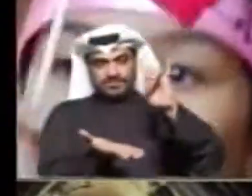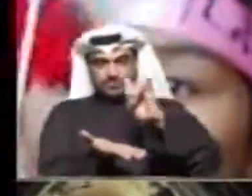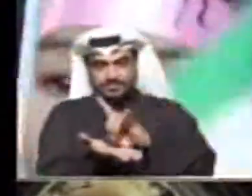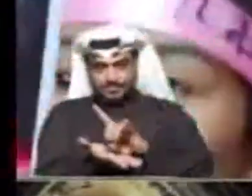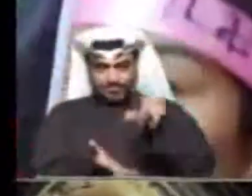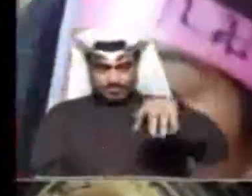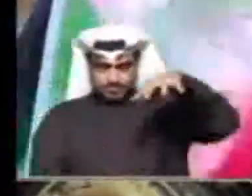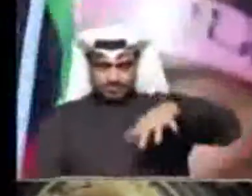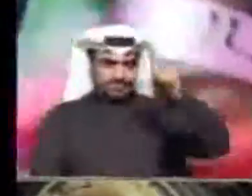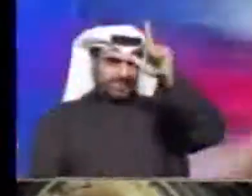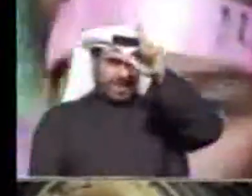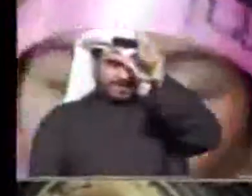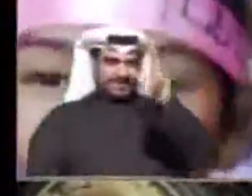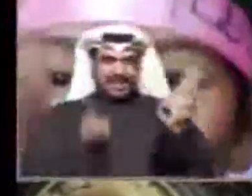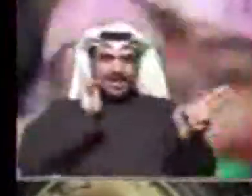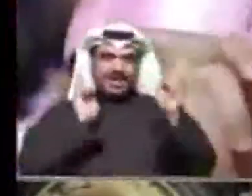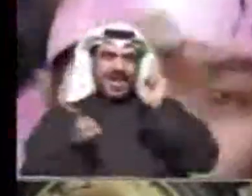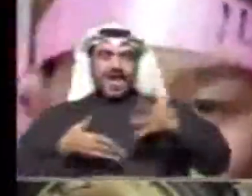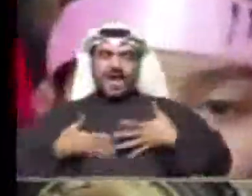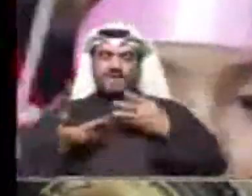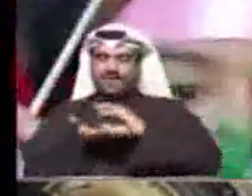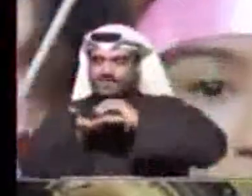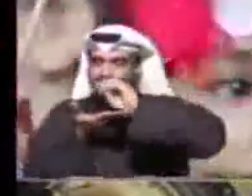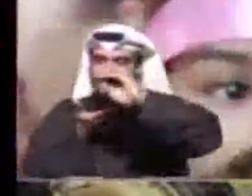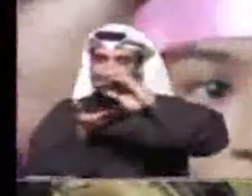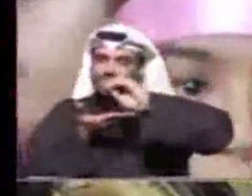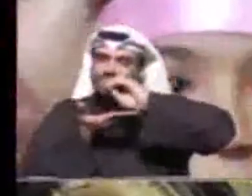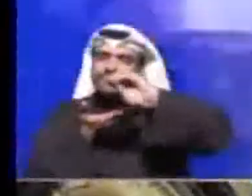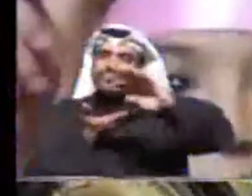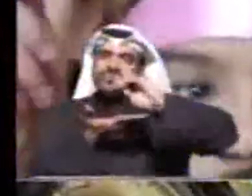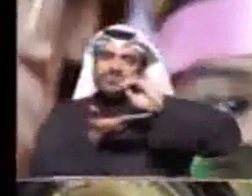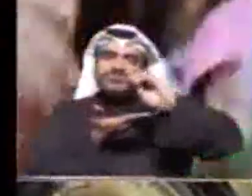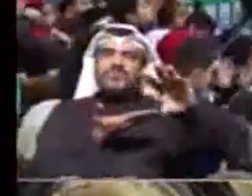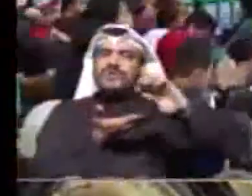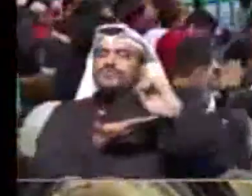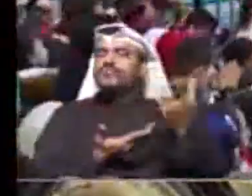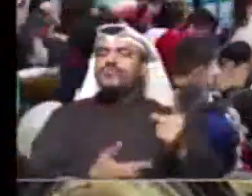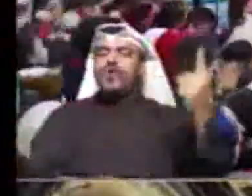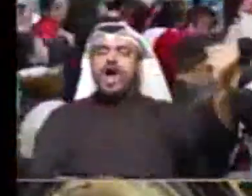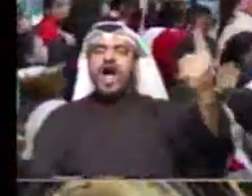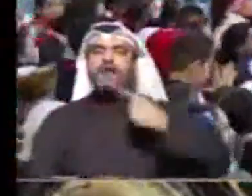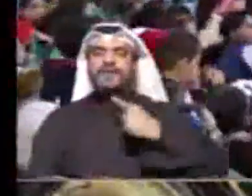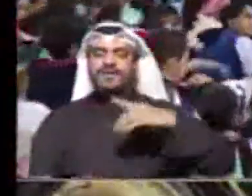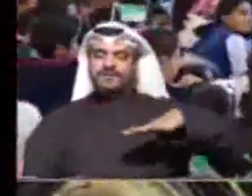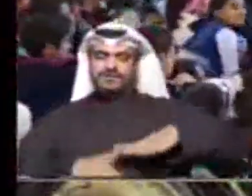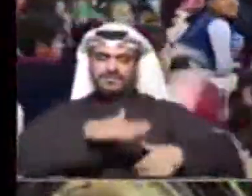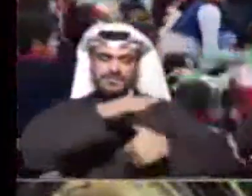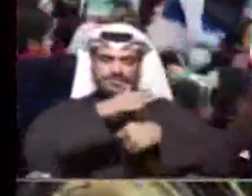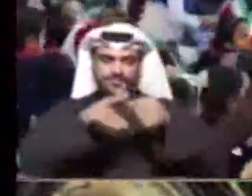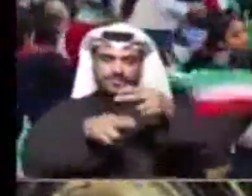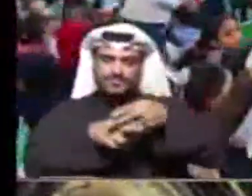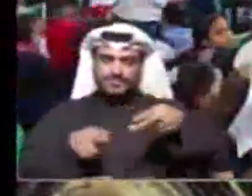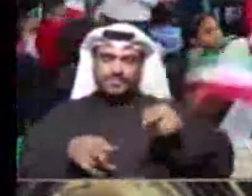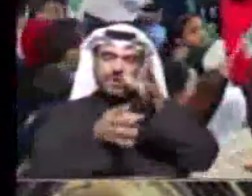عمان لتنفيذ هذه الحملة التي تأتي بتوجيهات سامية من صاحب السمو الشيخ صباح الأحمد الجابر